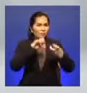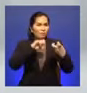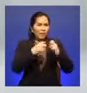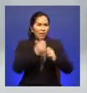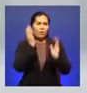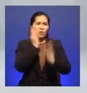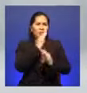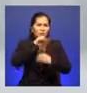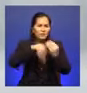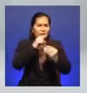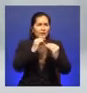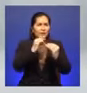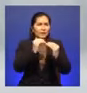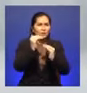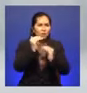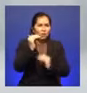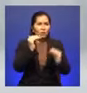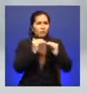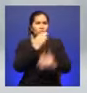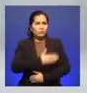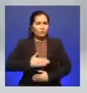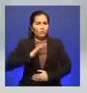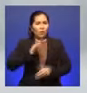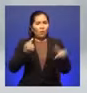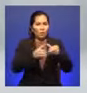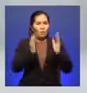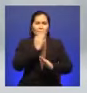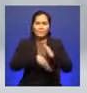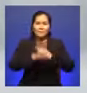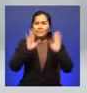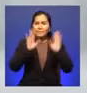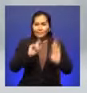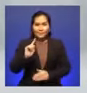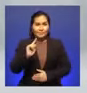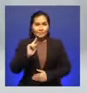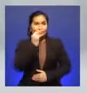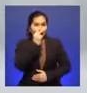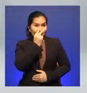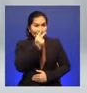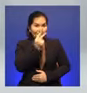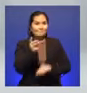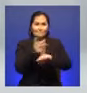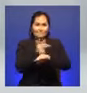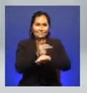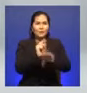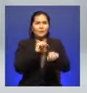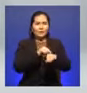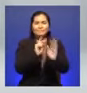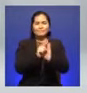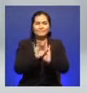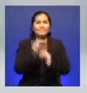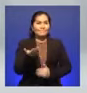มล้ำทางเศรษฐกิจแล้วก็สุขภาพสำหรับคนพิการเป็นอย่างไรบ้างขอเชิญชมวิดีทัศน์ความยาว5นาที